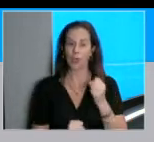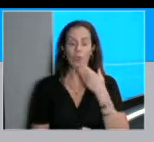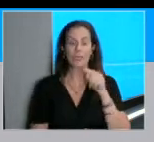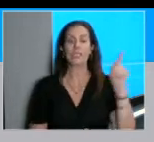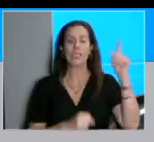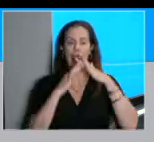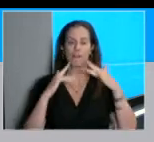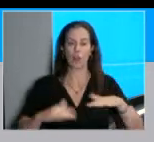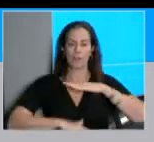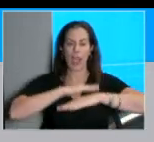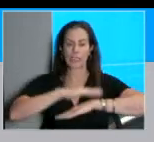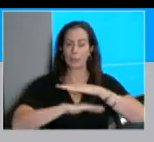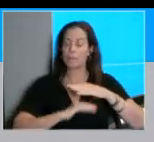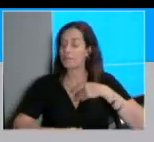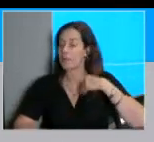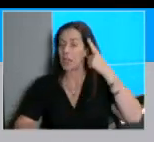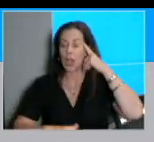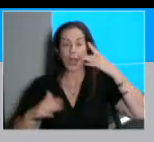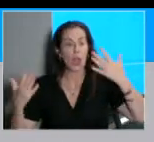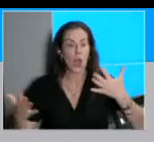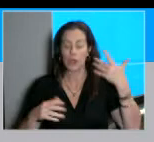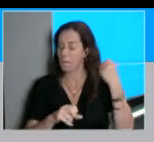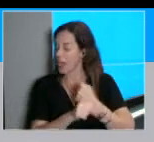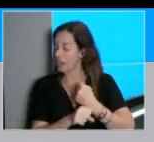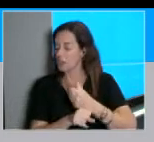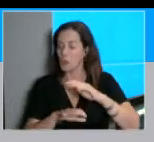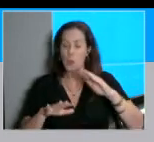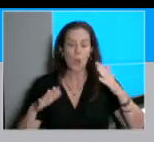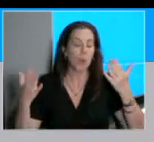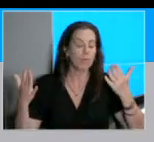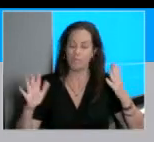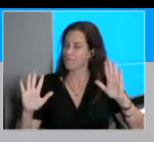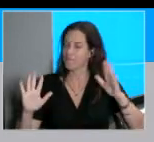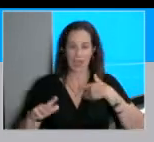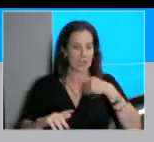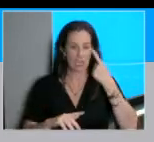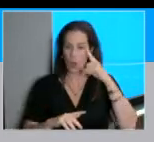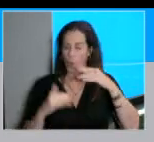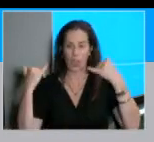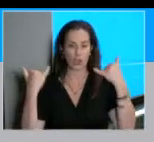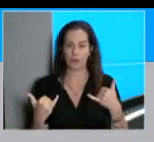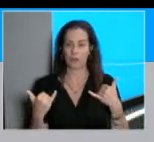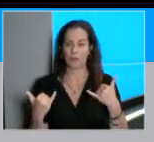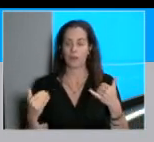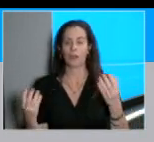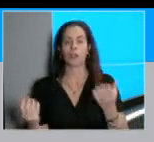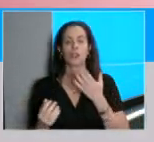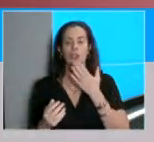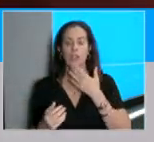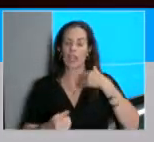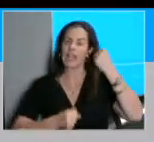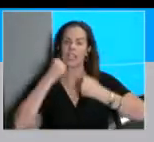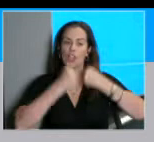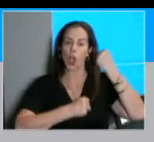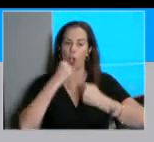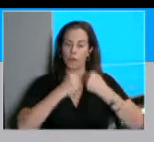הישראלי. ולכן אני לא יודע על המלטים ומה הם עשו שם, אולי בטיסת דיון, אני לא רואה כרגע מהלך ישראלי לתקוף